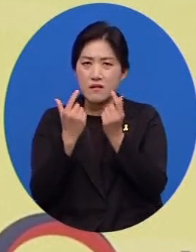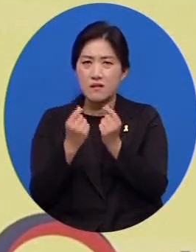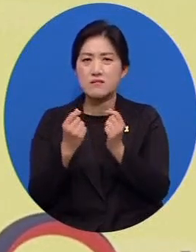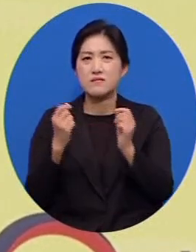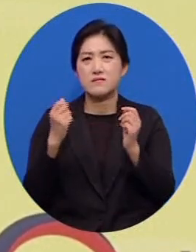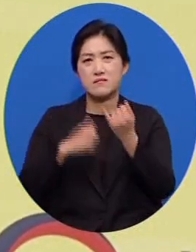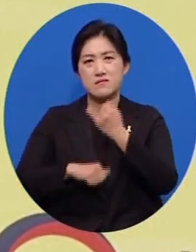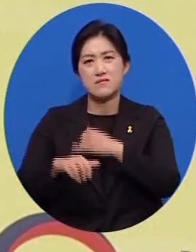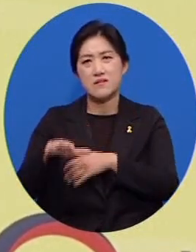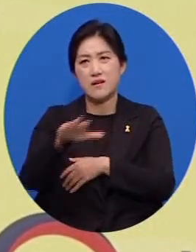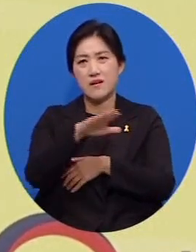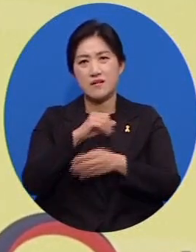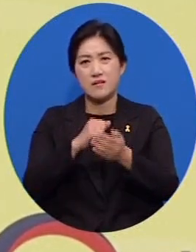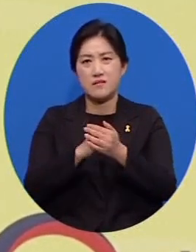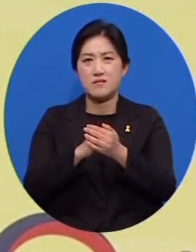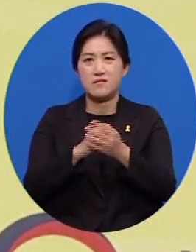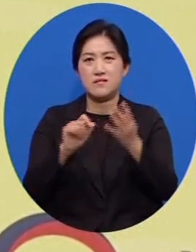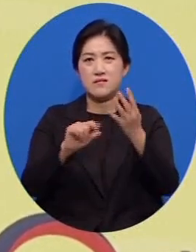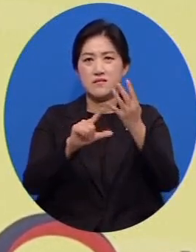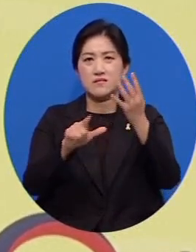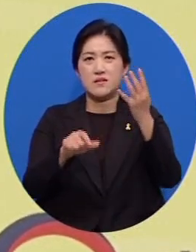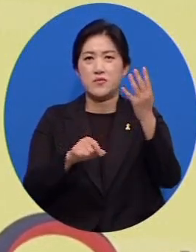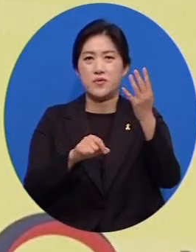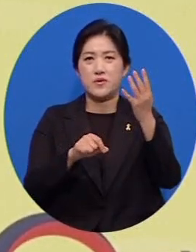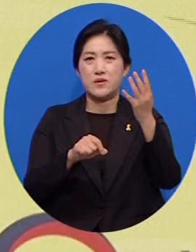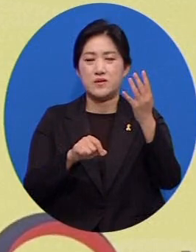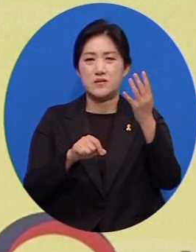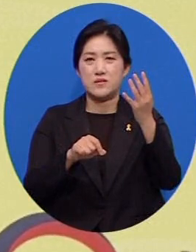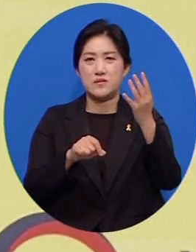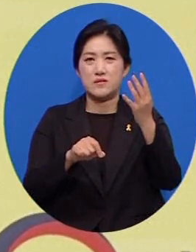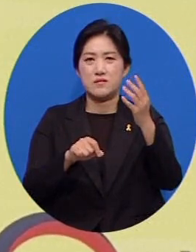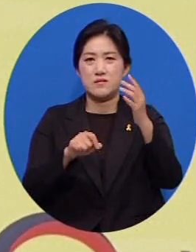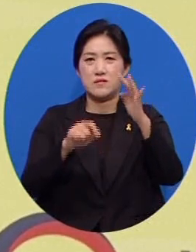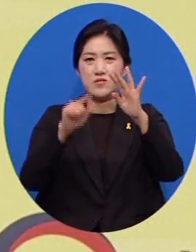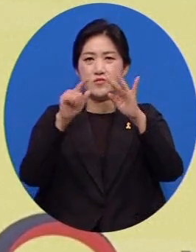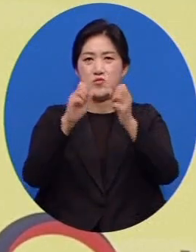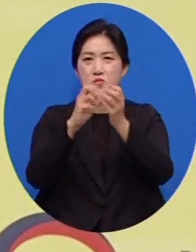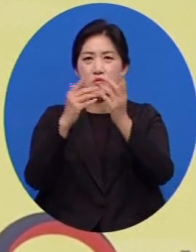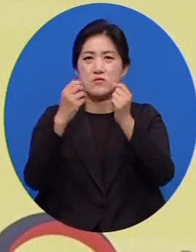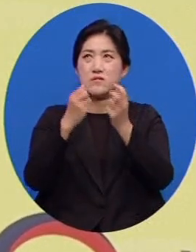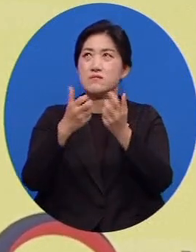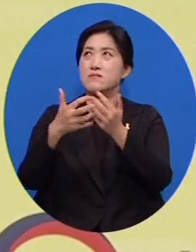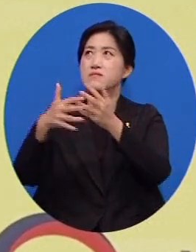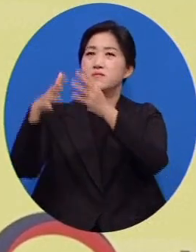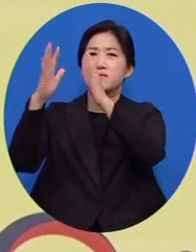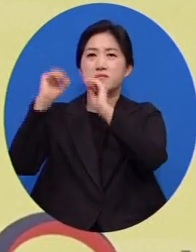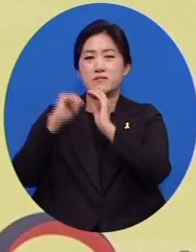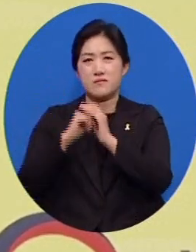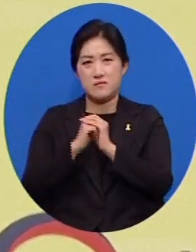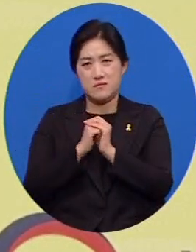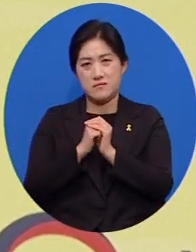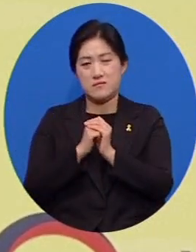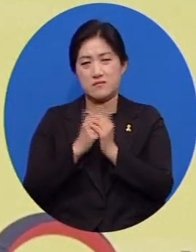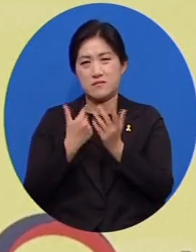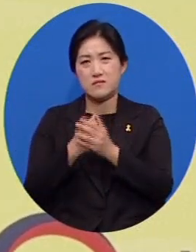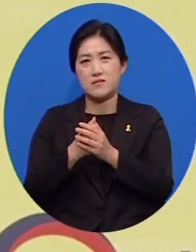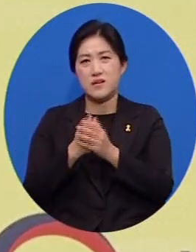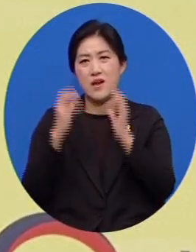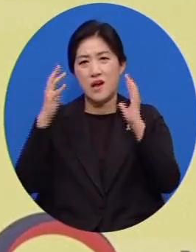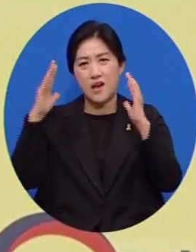4월에 눈꽃이 되어 우리 곁을 떠난 어린 학생들을 포함한